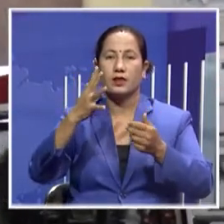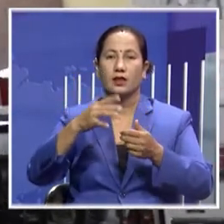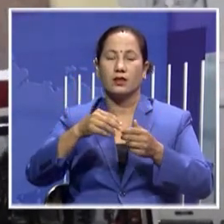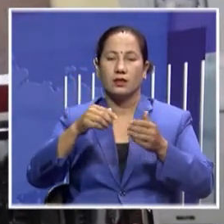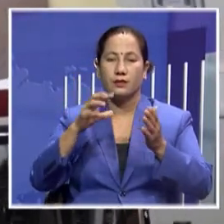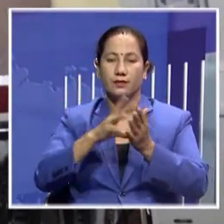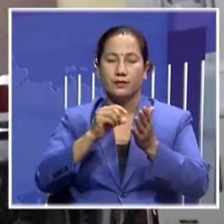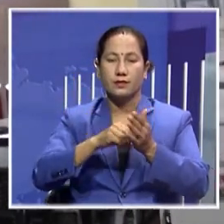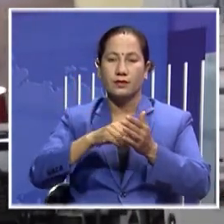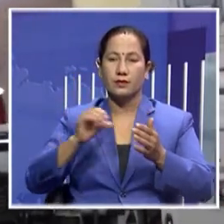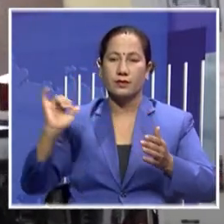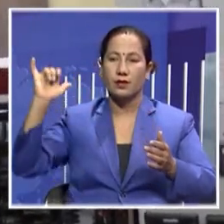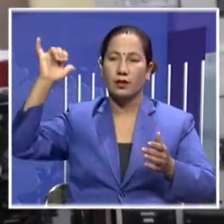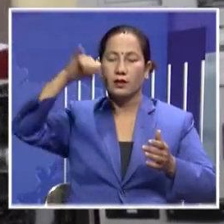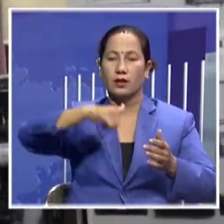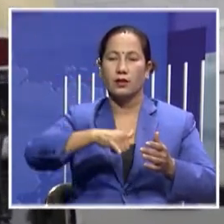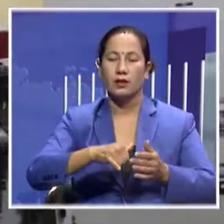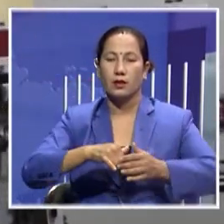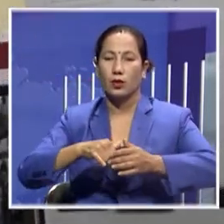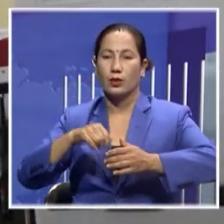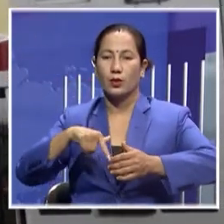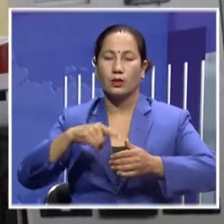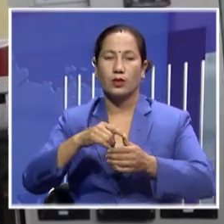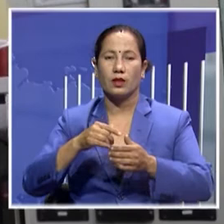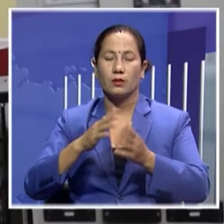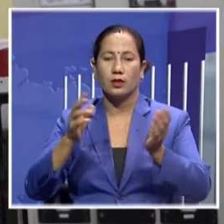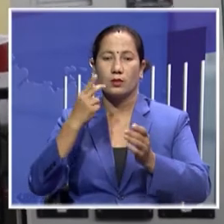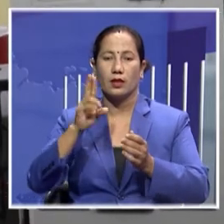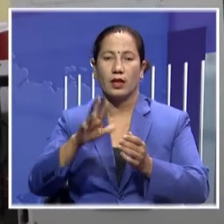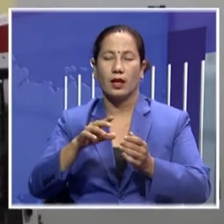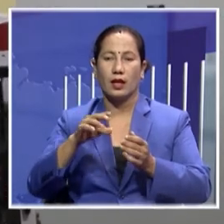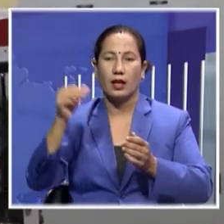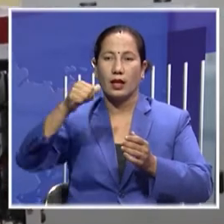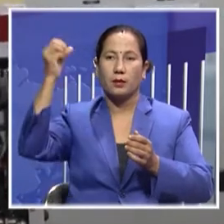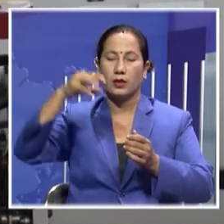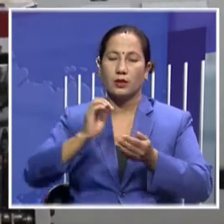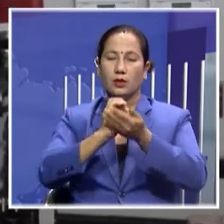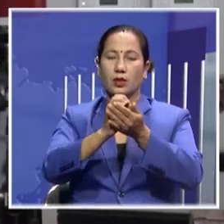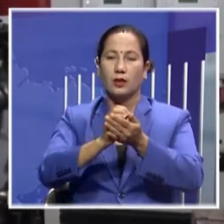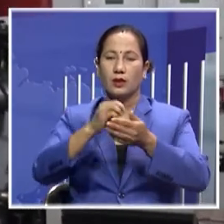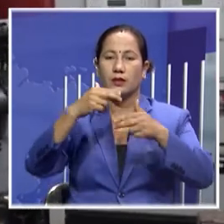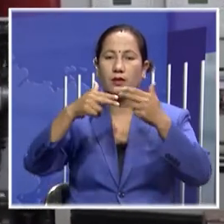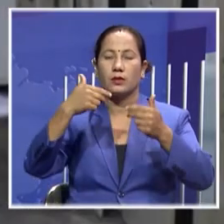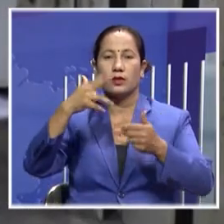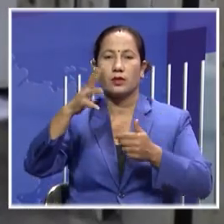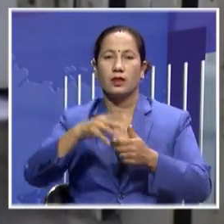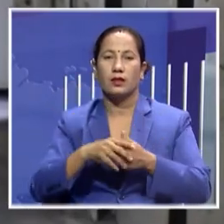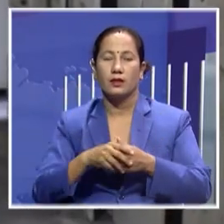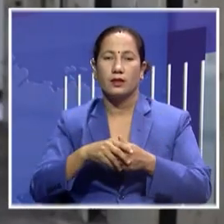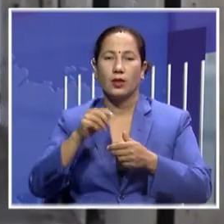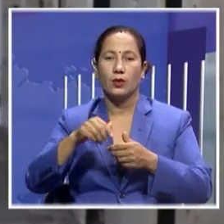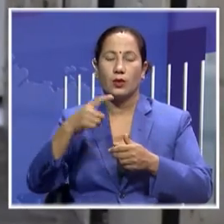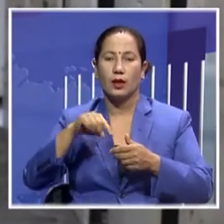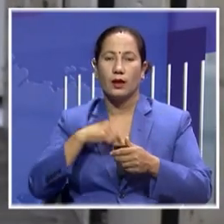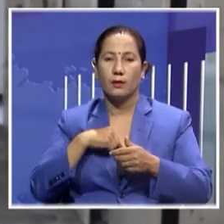सदरमुकामदेखि डडेलधुराको सिमाना अनारखोलीसम्म एउटै फिडर भएकाले पनि विद्युत सेवा अनियमित हुने गरेको छ। यो हाम्रो